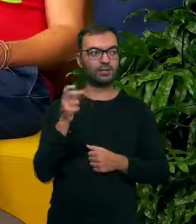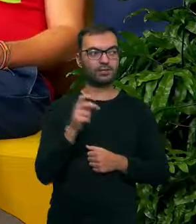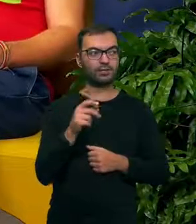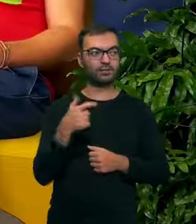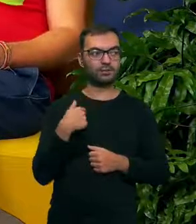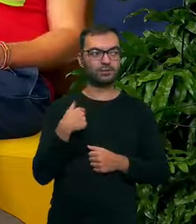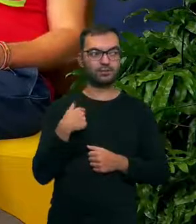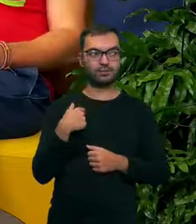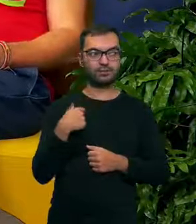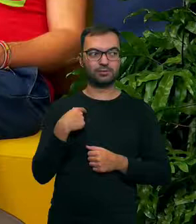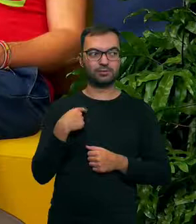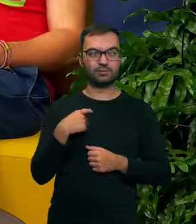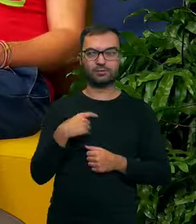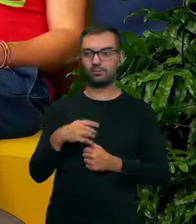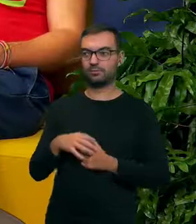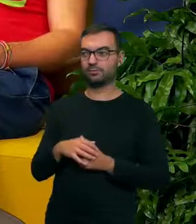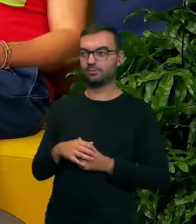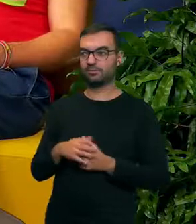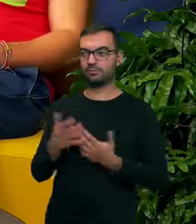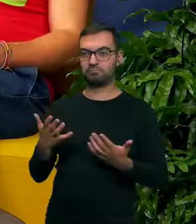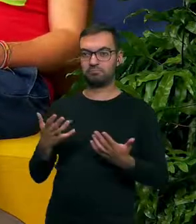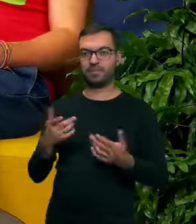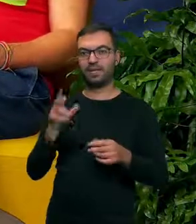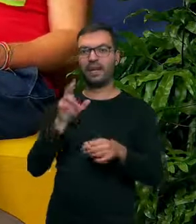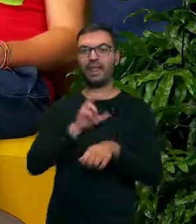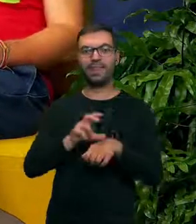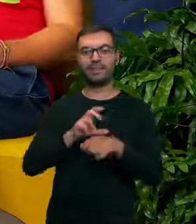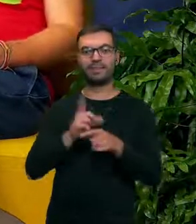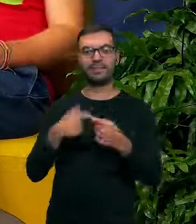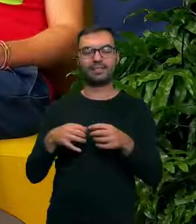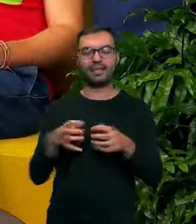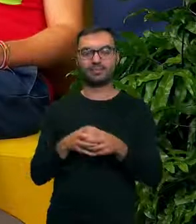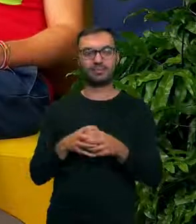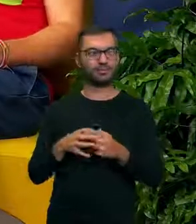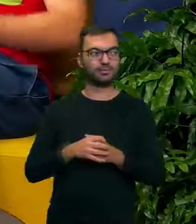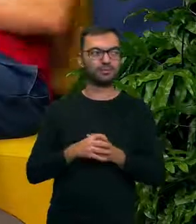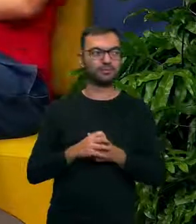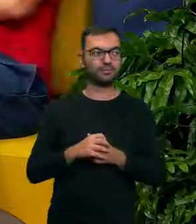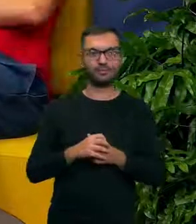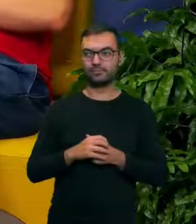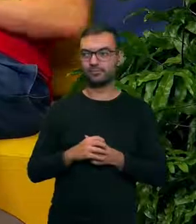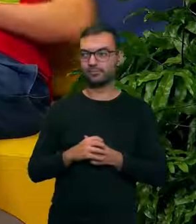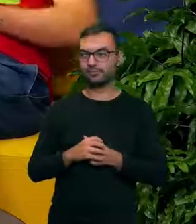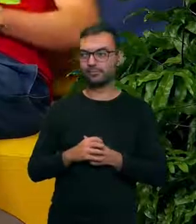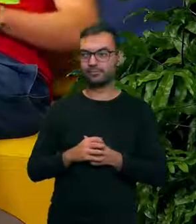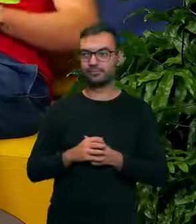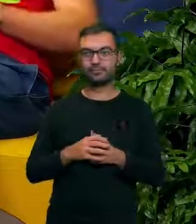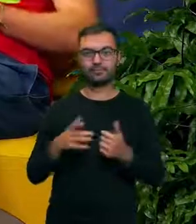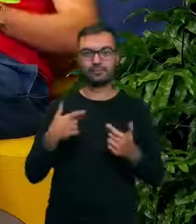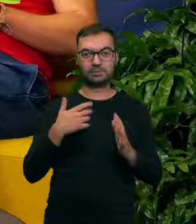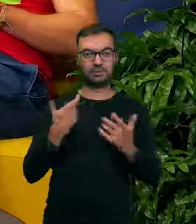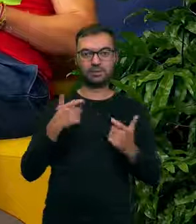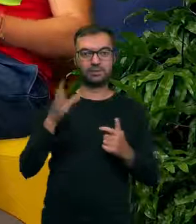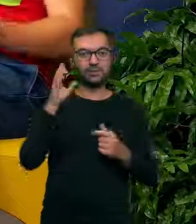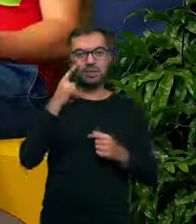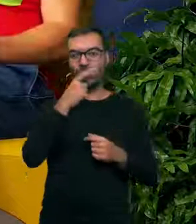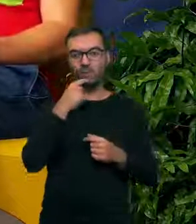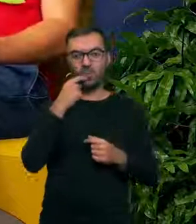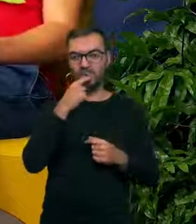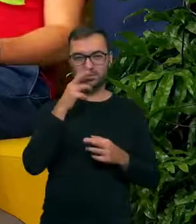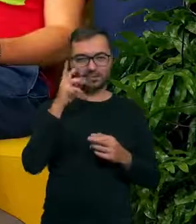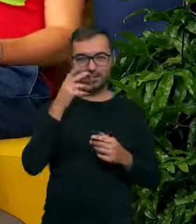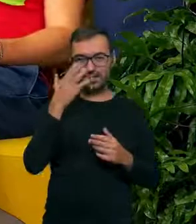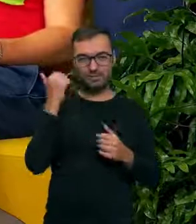razie, przepraszam, muszę tutaj spojrzeć na naszą ekipę, z którą Państwa witałam, bo ja na razie czytam z ruchu warg